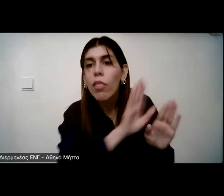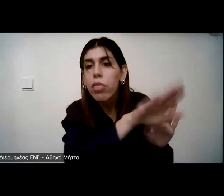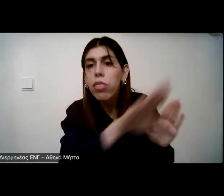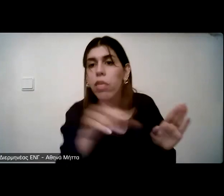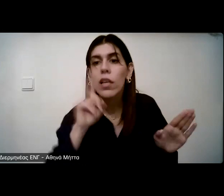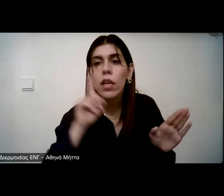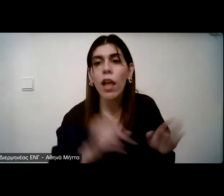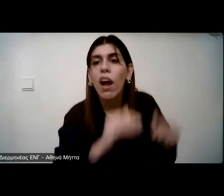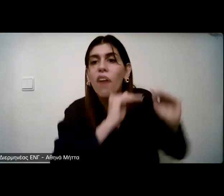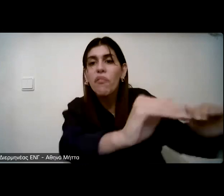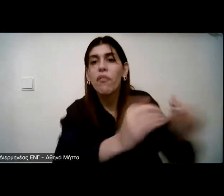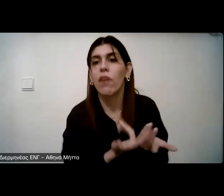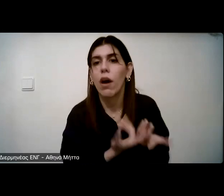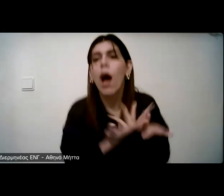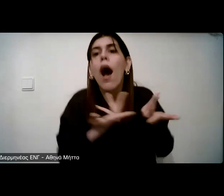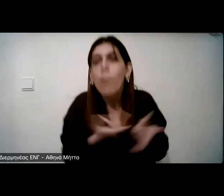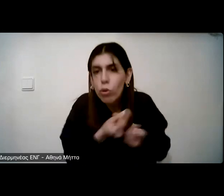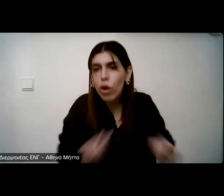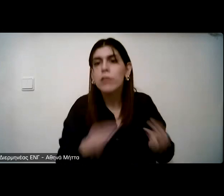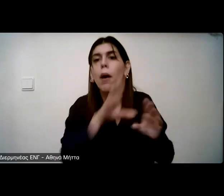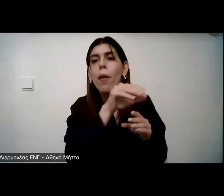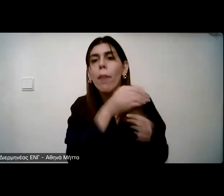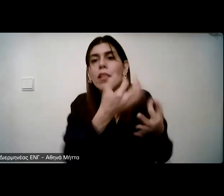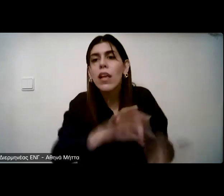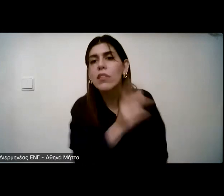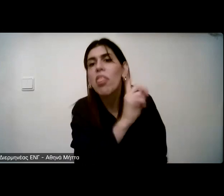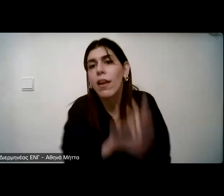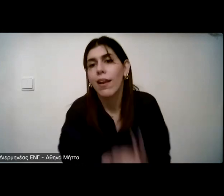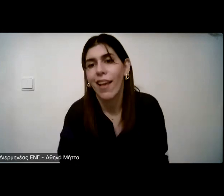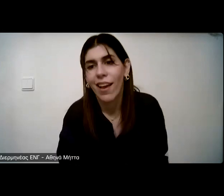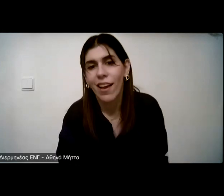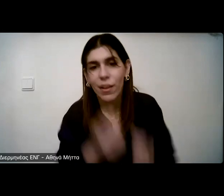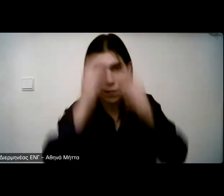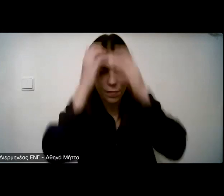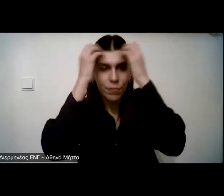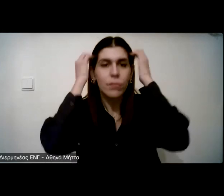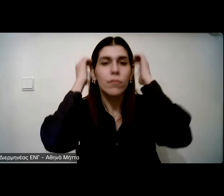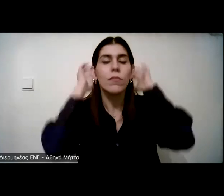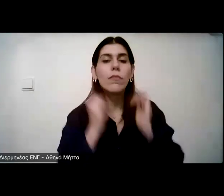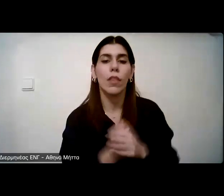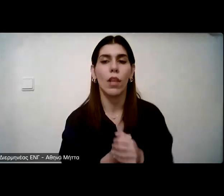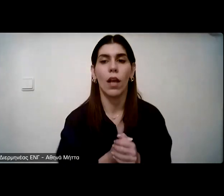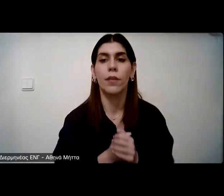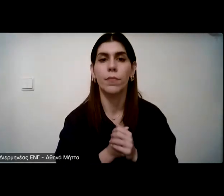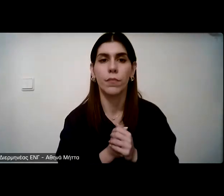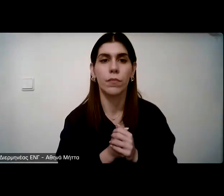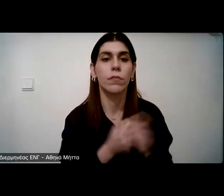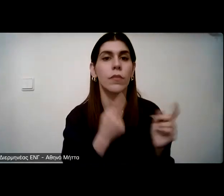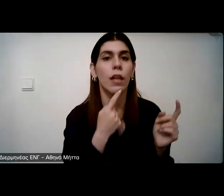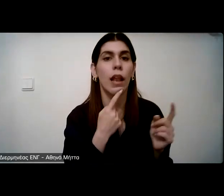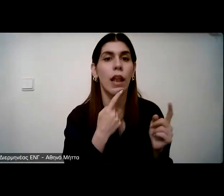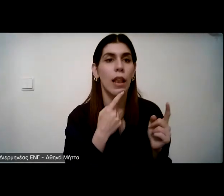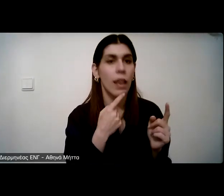παπάκι δεν είναι πουδενήλης. Ναι, ναι. Θα ζητήσει το λόγο. Δεν τον έχετε δώσει. Ναι, παρακαλώ.